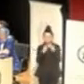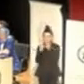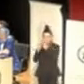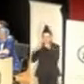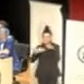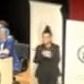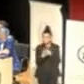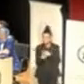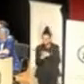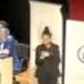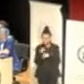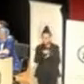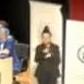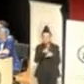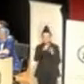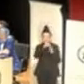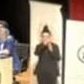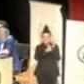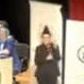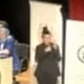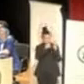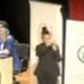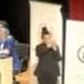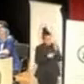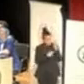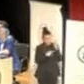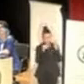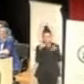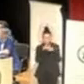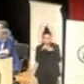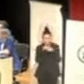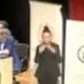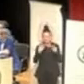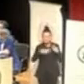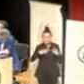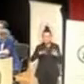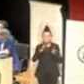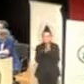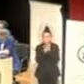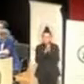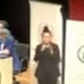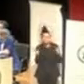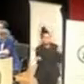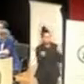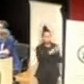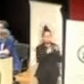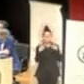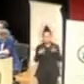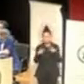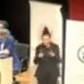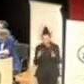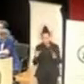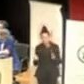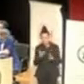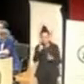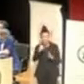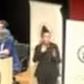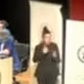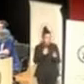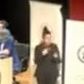Katalogdaki kitaplara istedikleri kitaba ulaşabilmekte, aynı zamanda buradan